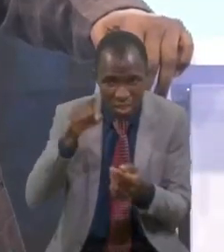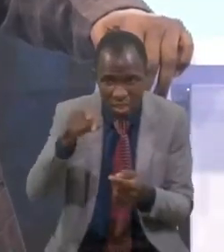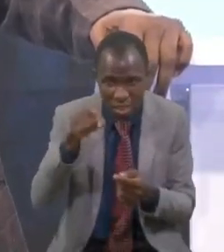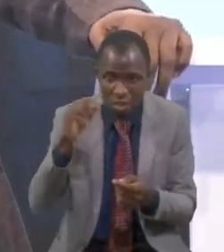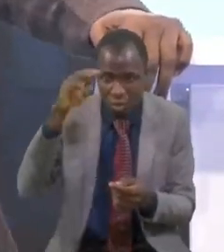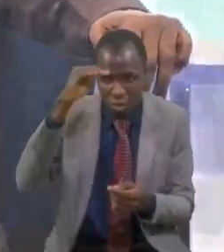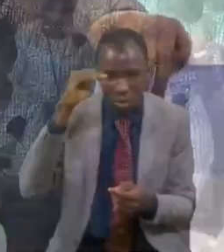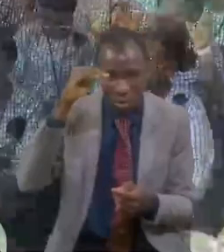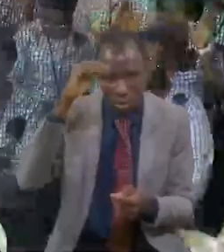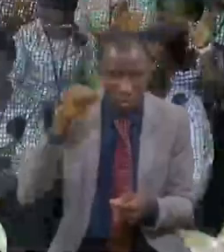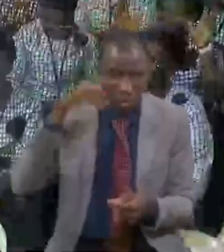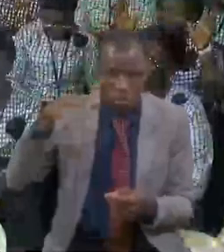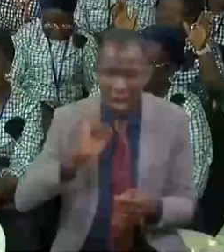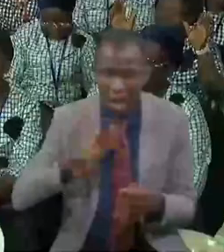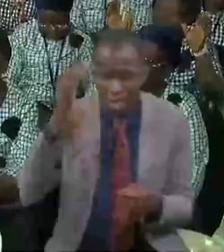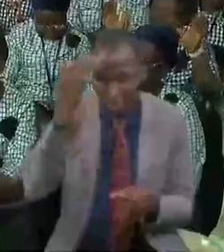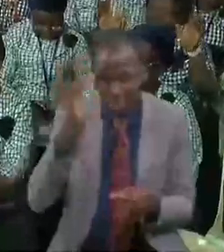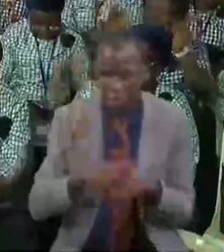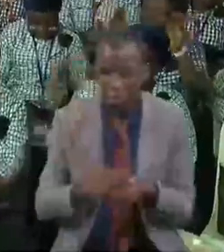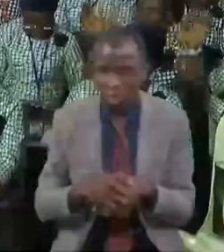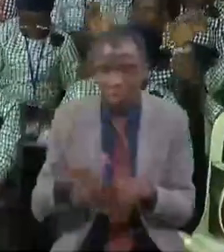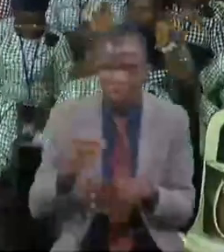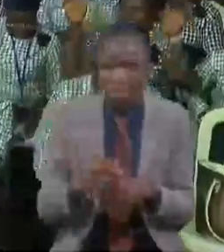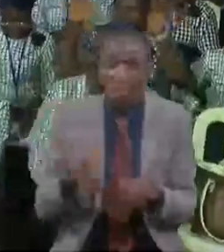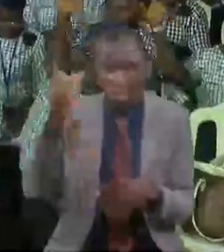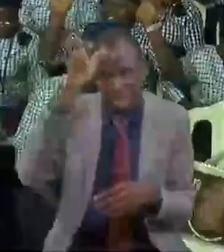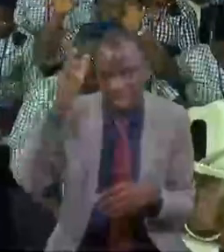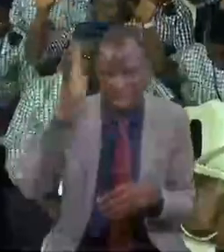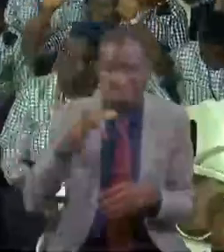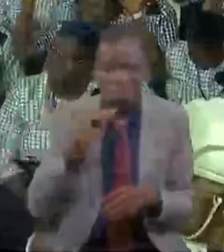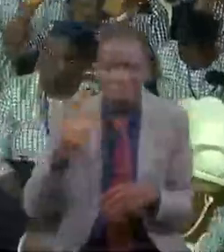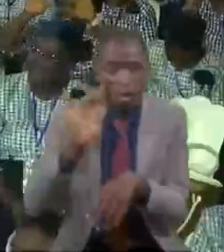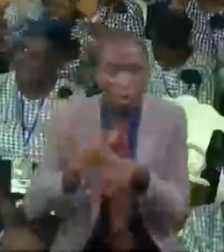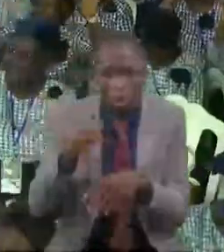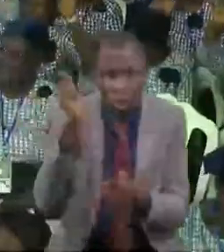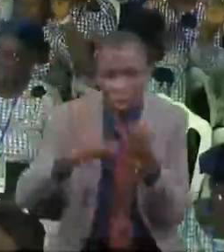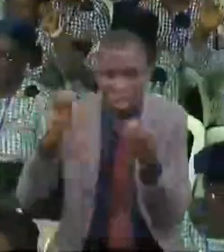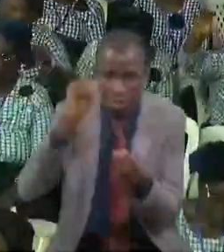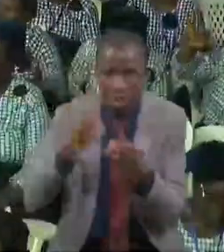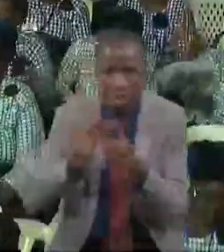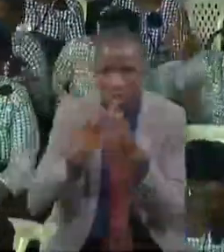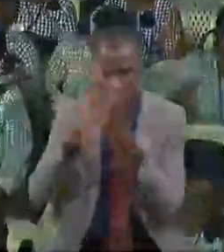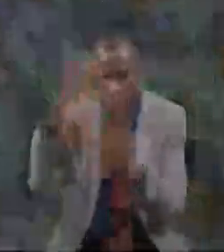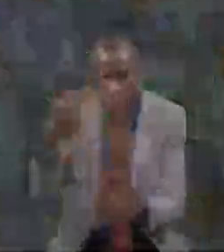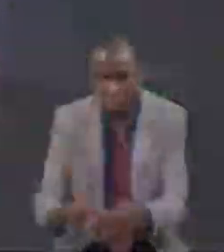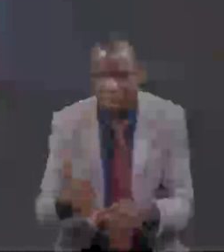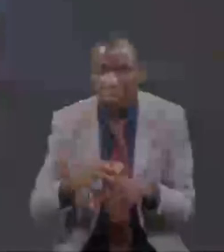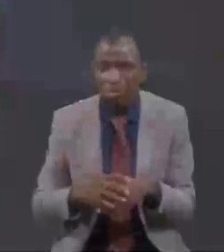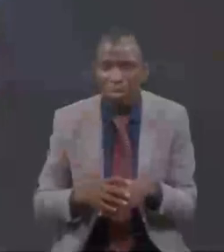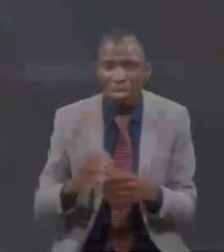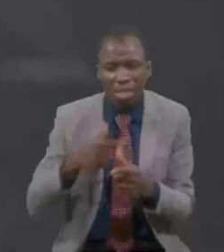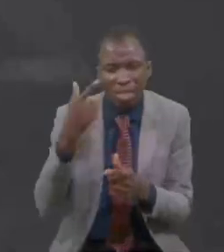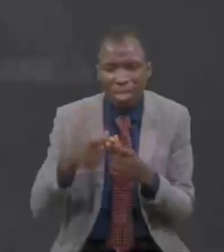je je les connais ils ne vont plus vous toucher et